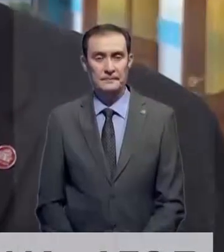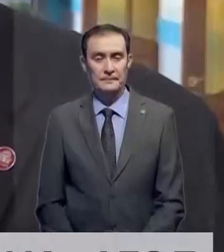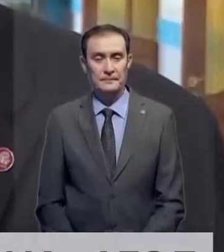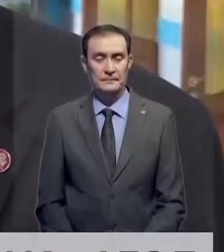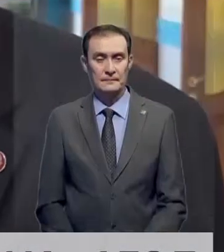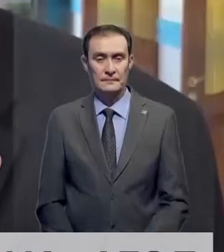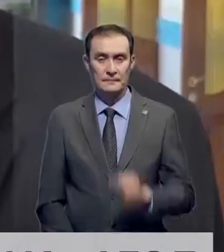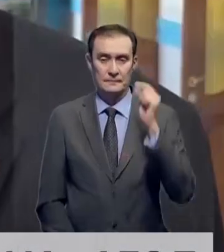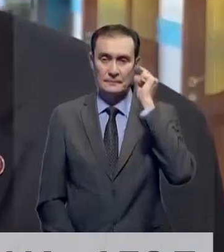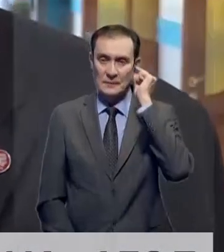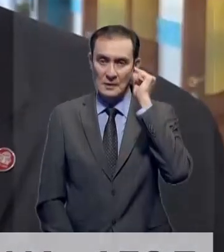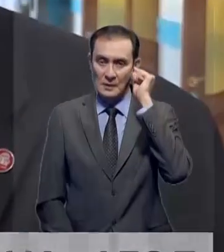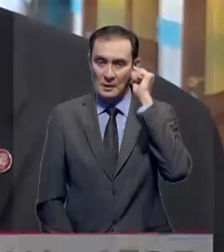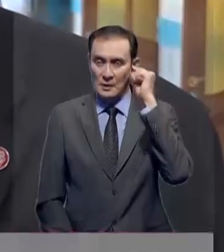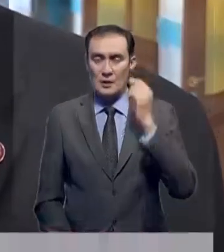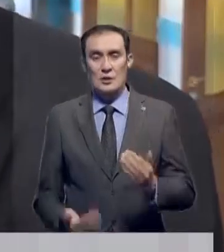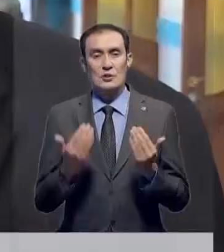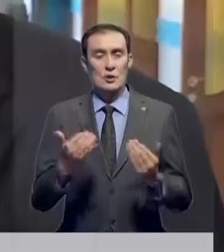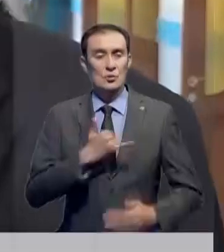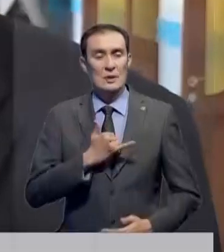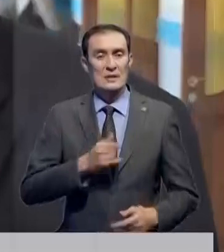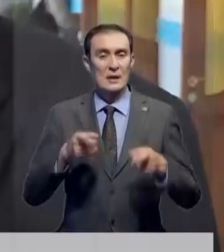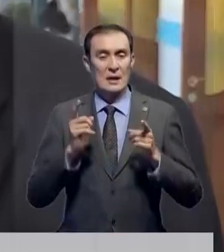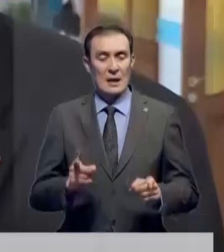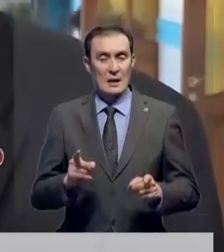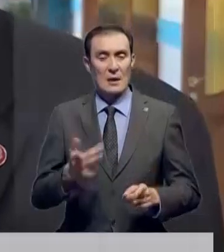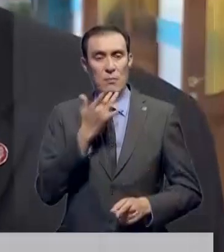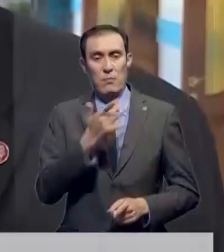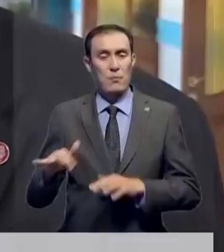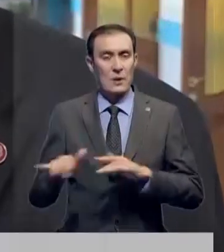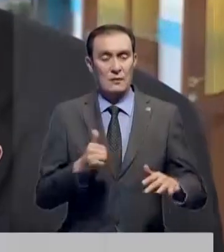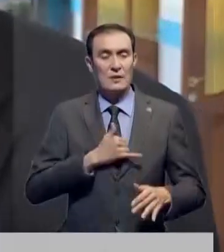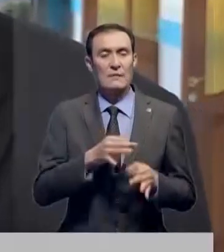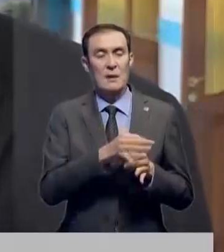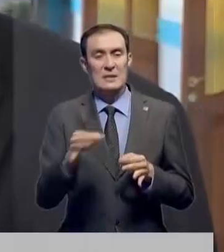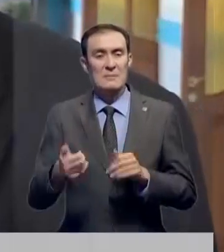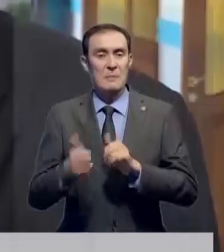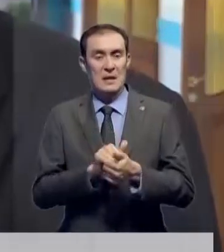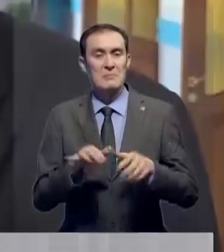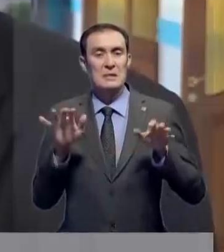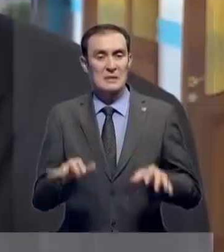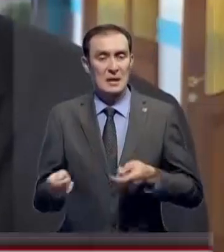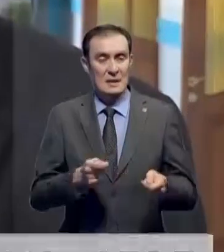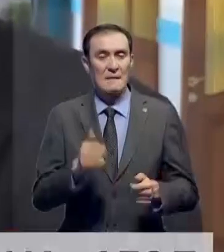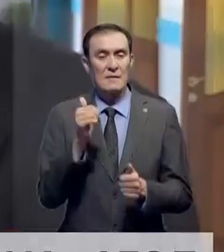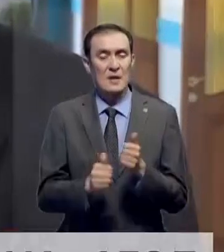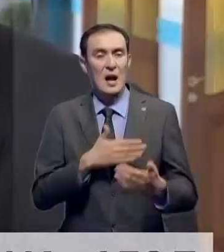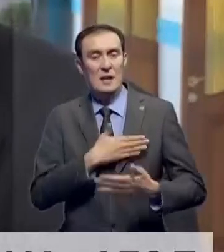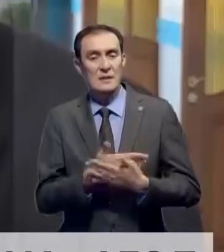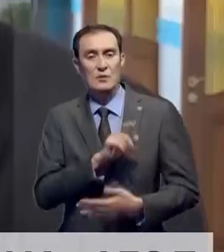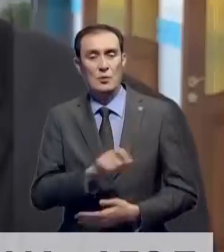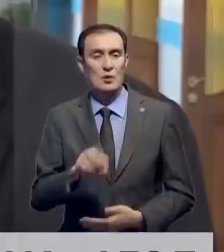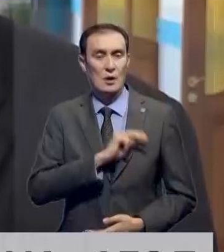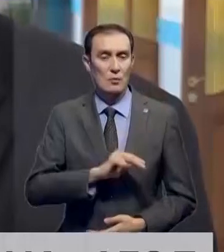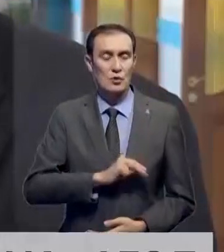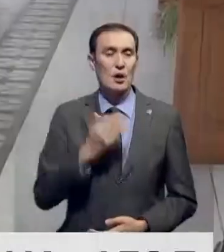Сейчас у нас реальная политика, и мы во всех областях поменяли председателей филиалов. Везде пришли активные люди,